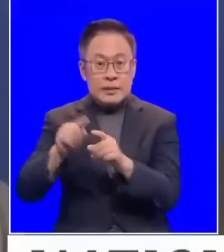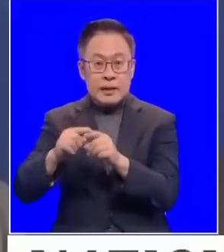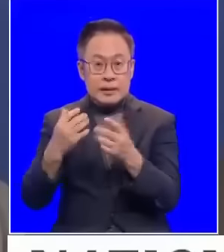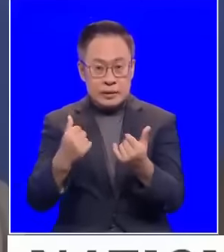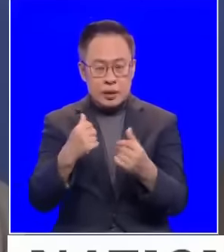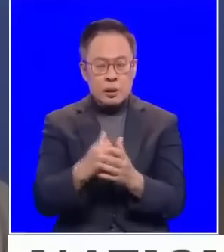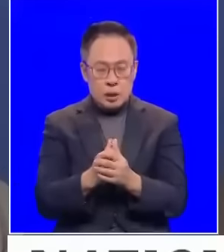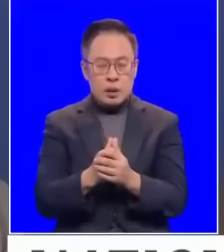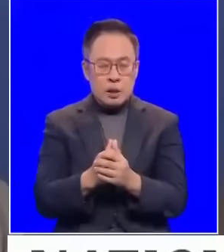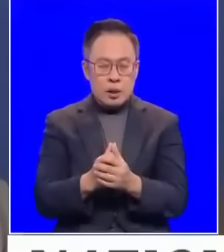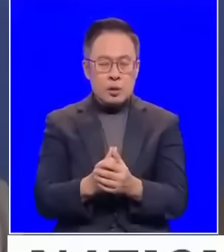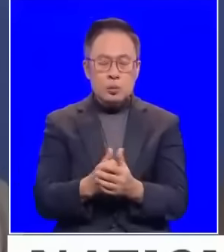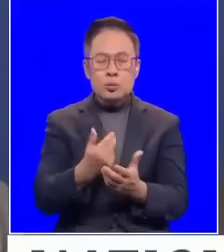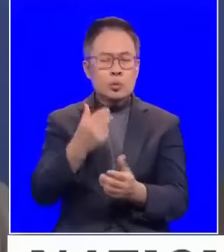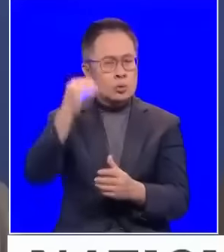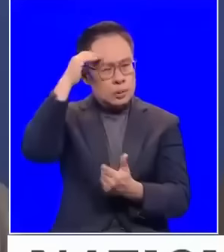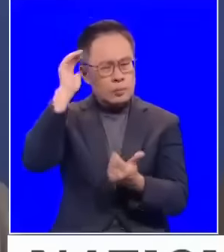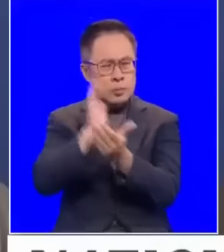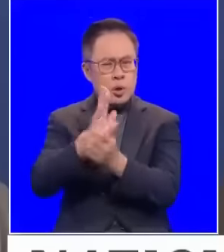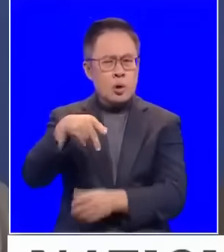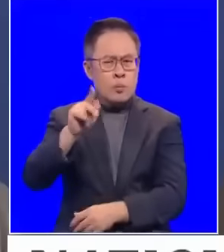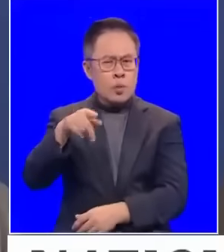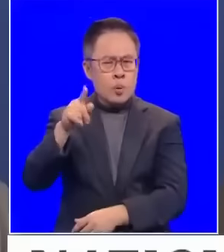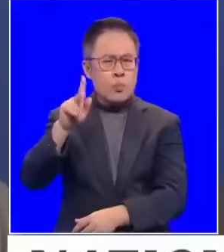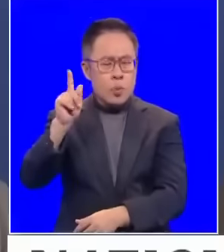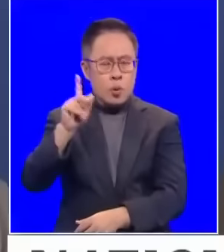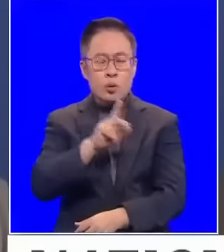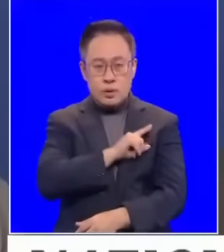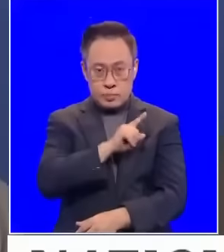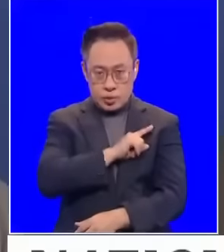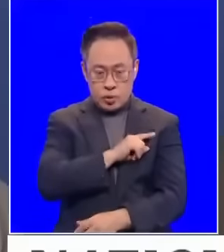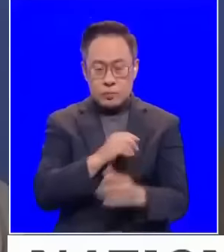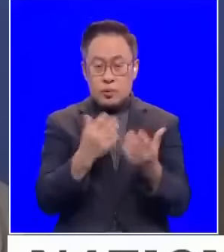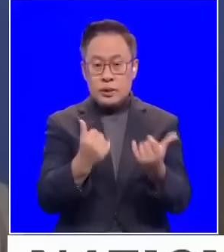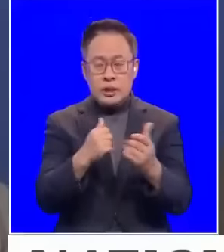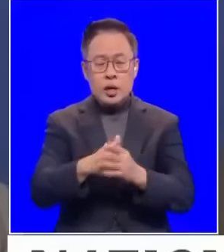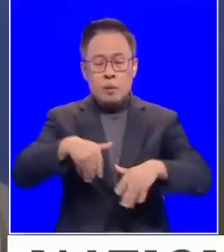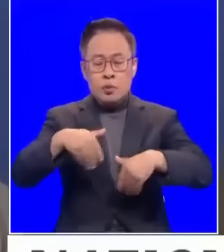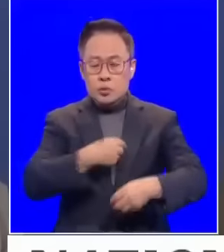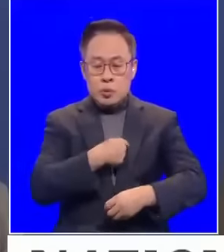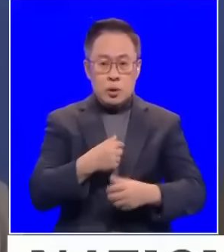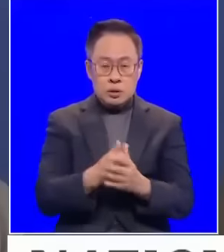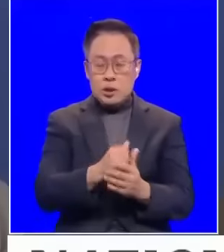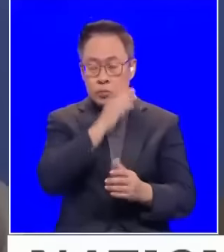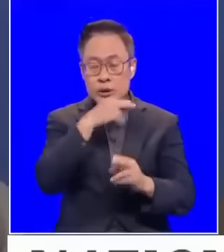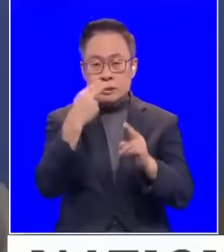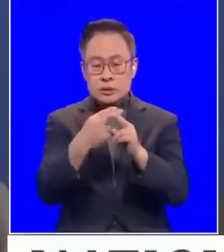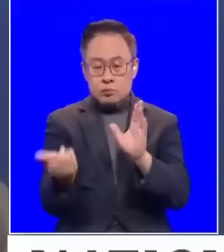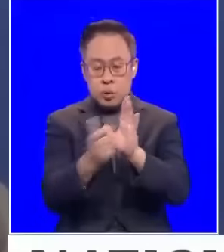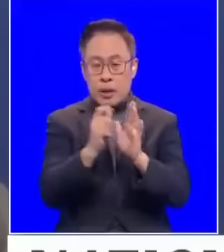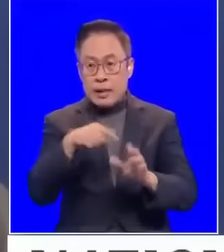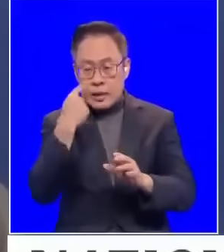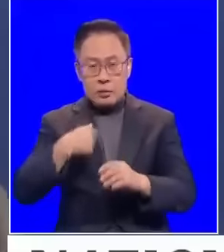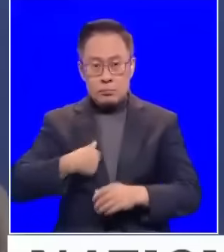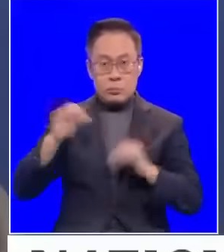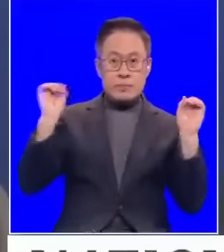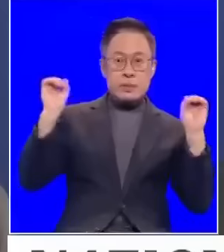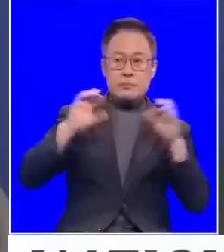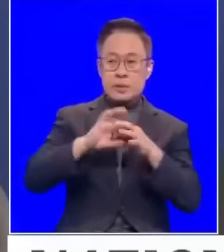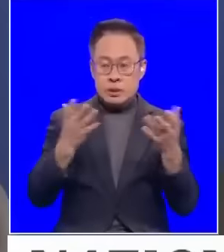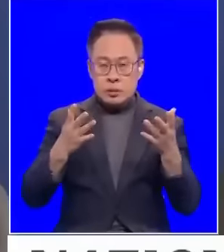ริสุทธิ์ในเรื่องการทำผิดเป็นสิทธิที่เขาสามารถจะแสดงได้แต่ทั้งหมดจะขึ้นกับหลักฐ